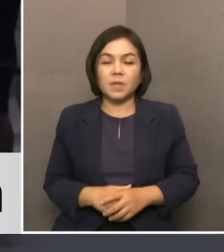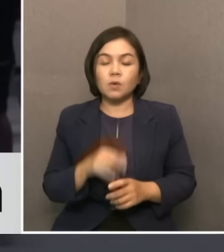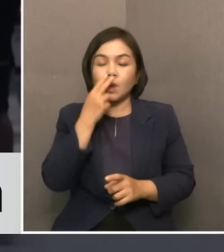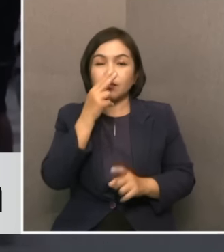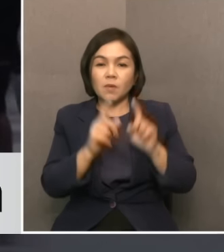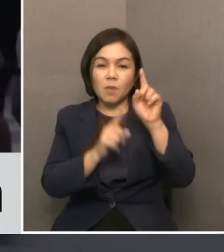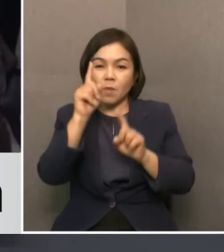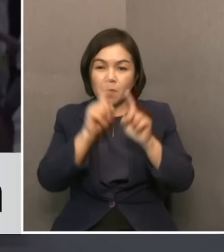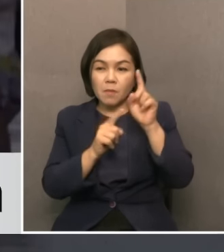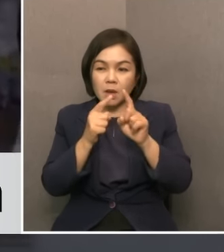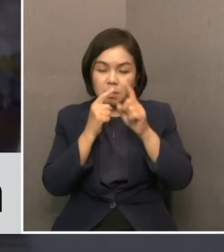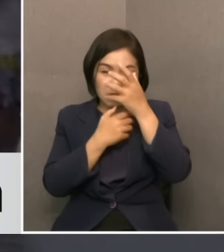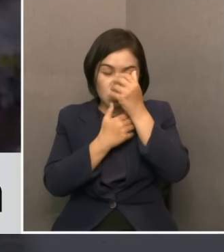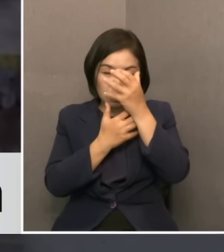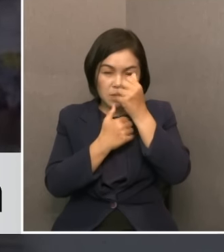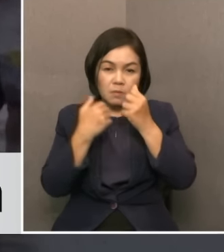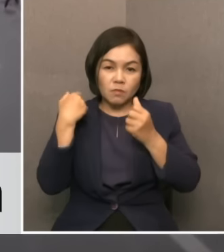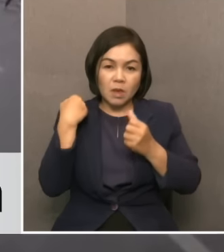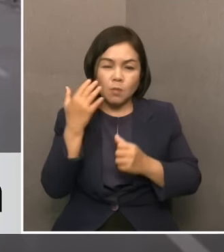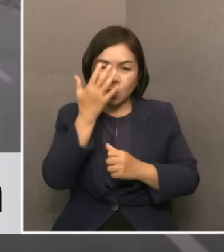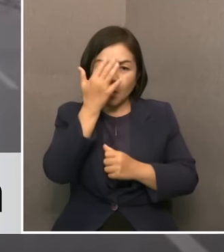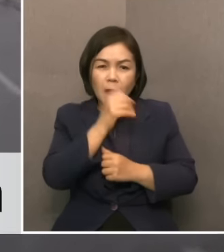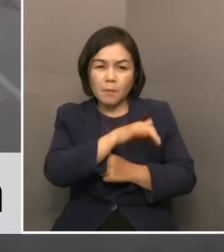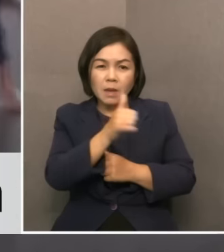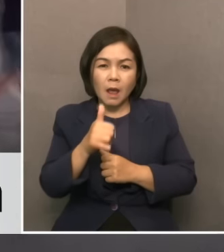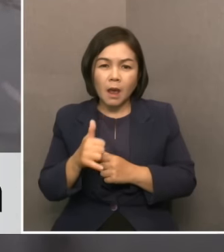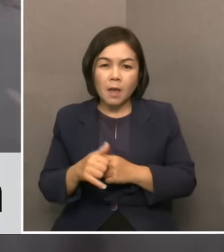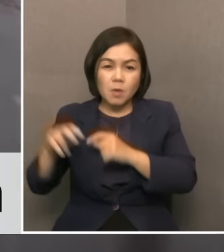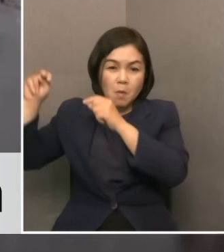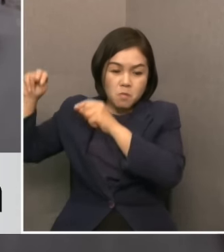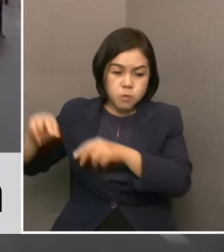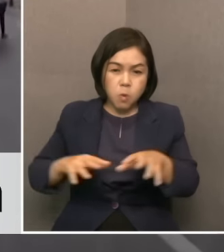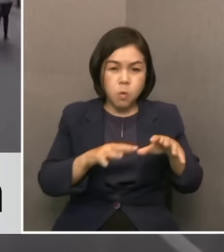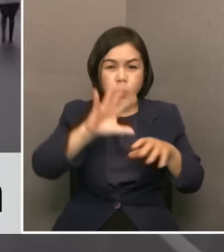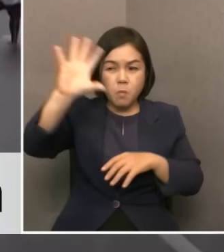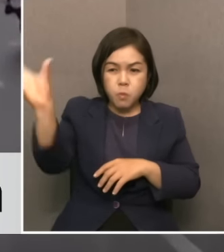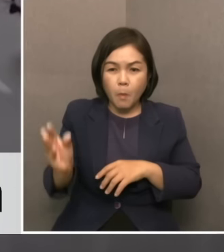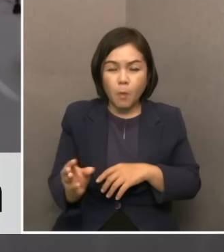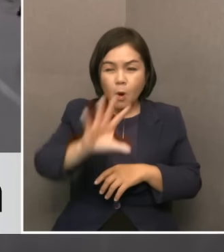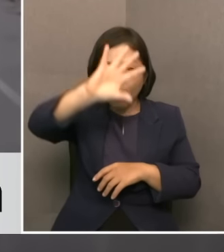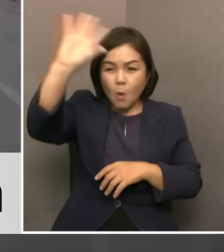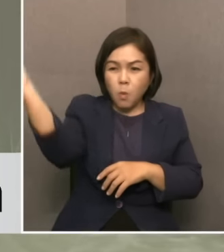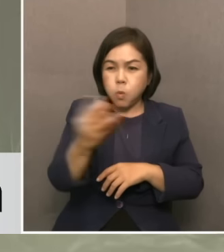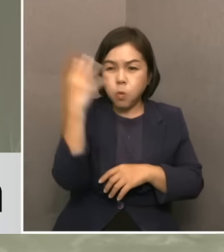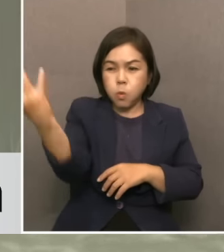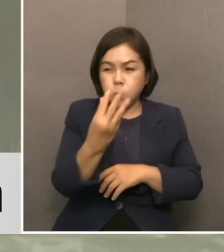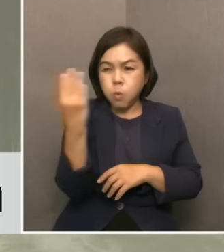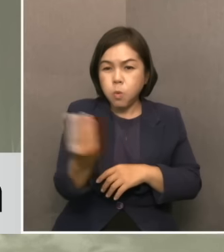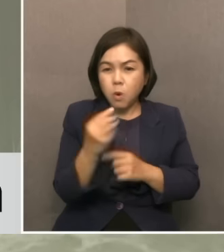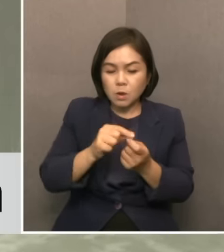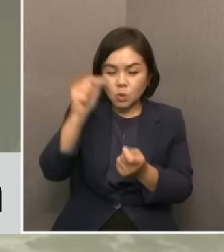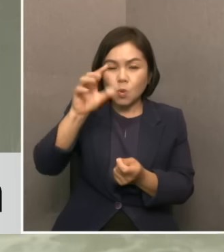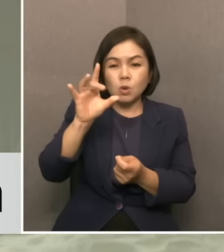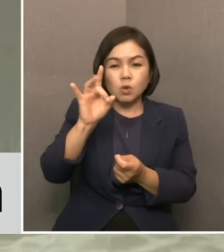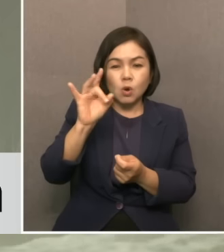ะถูกจับตามองอย่างกว้างขวางเลยค่ะเพราะคาดว่าอาจจะมีเฮอริเคนขนาดใหญ่มาก5ลูกที่มีความเร็วลมสูงกว่า